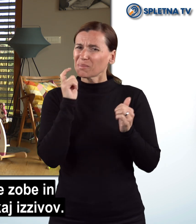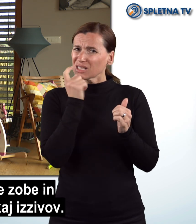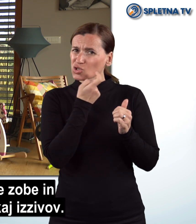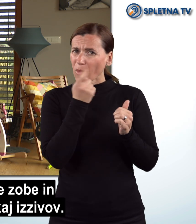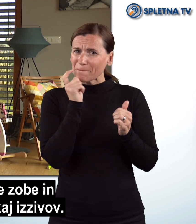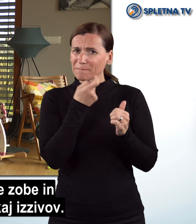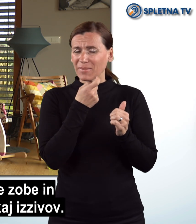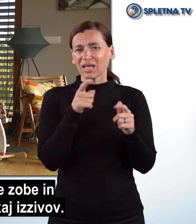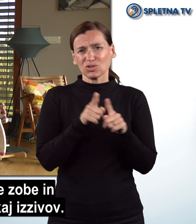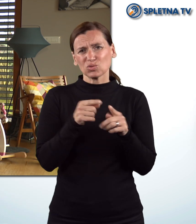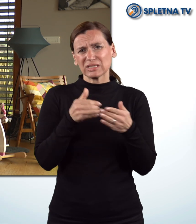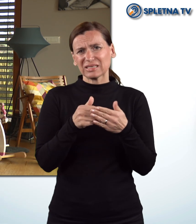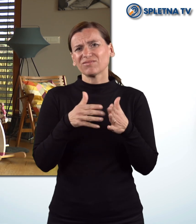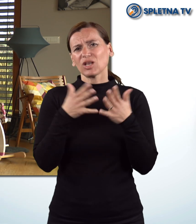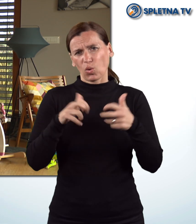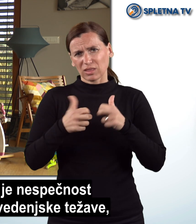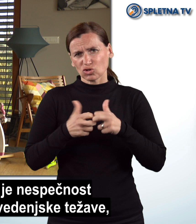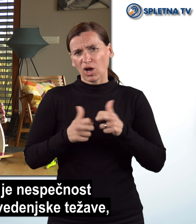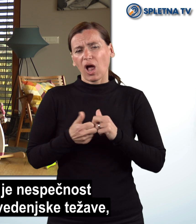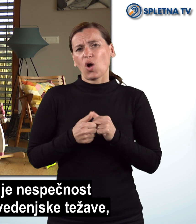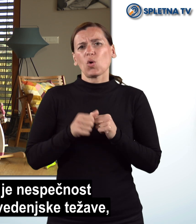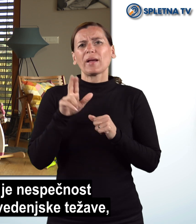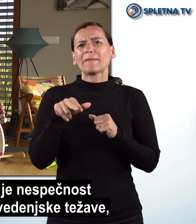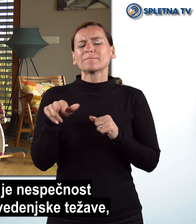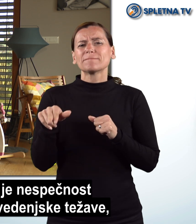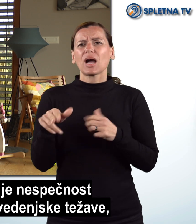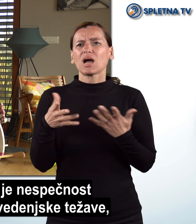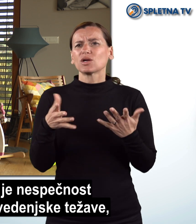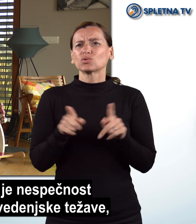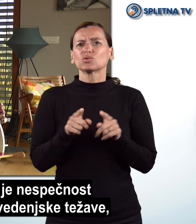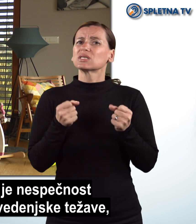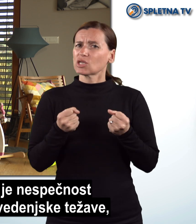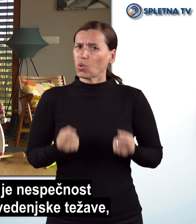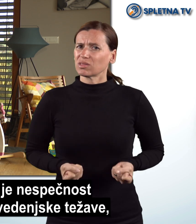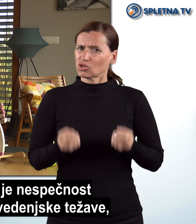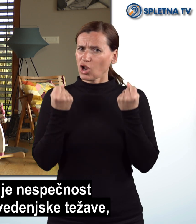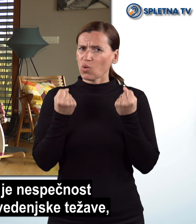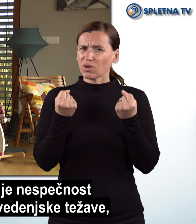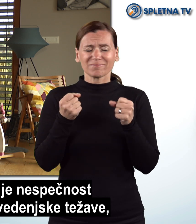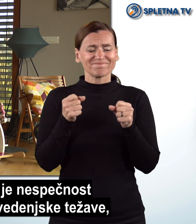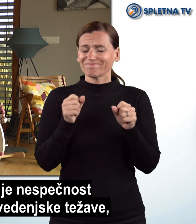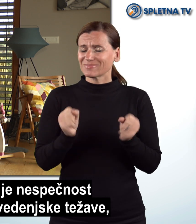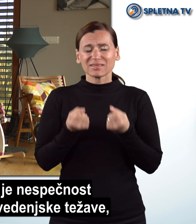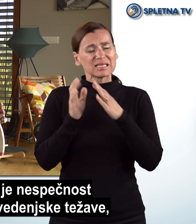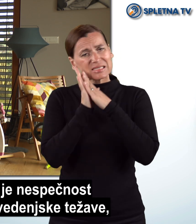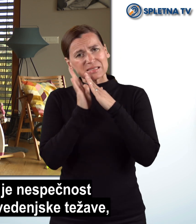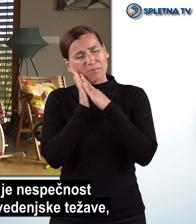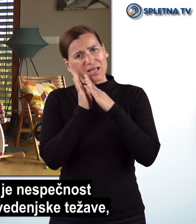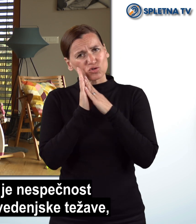nekaj izzivov. Potem zelo težavna je nespečnost